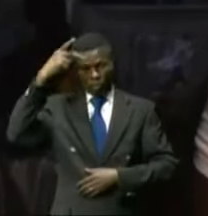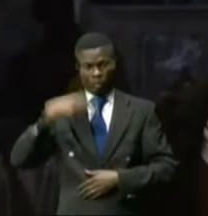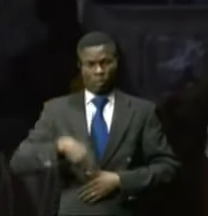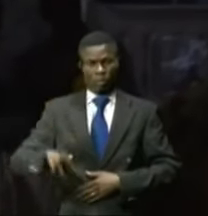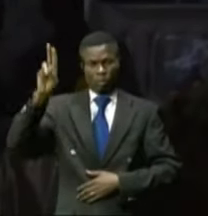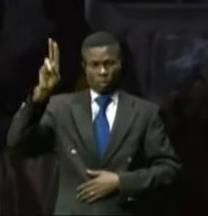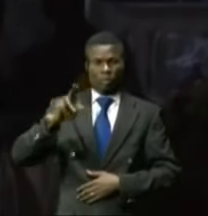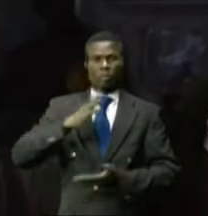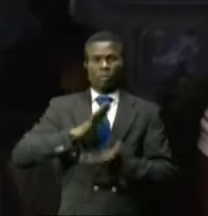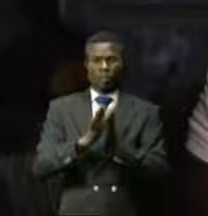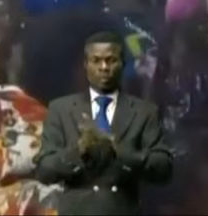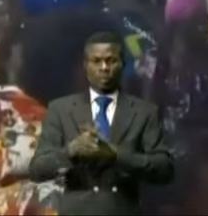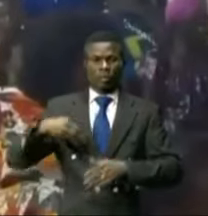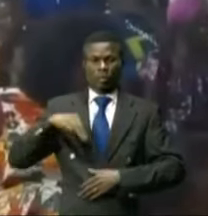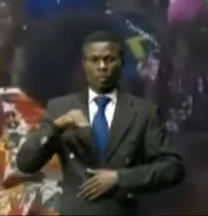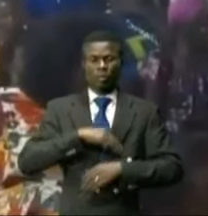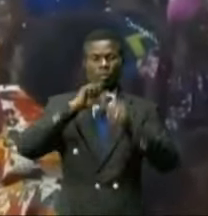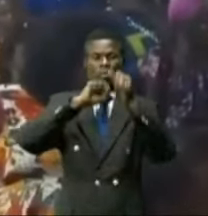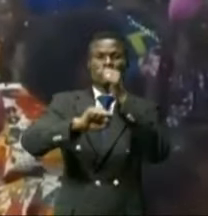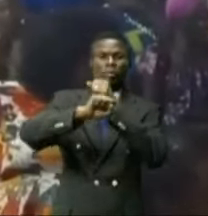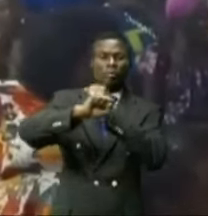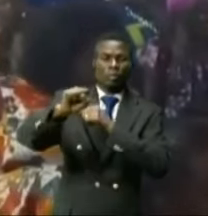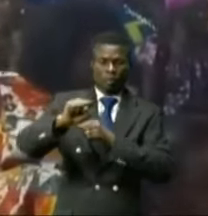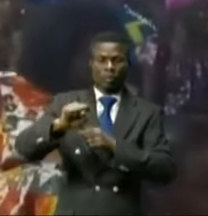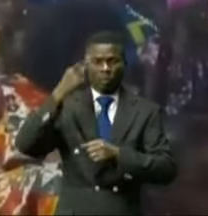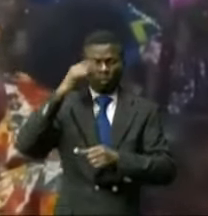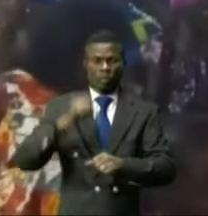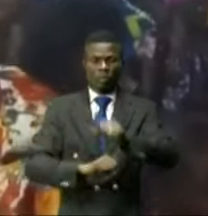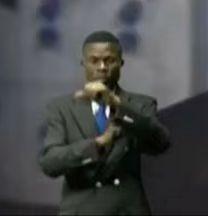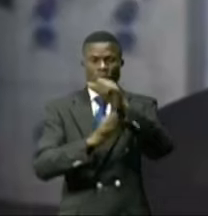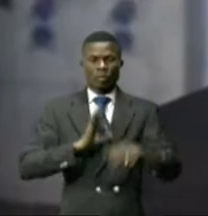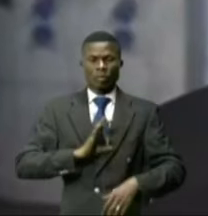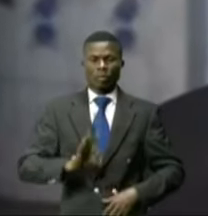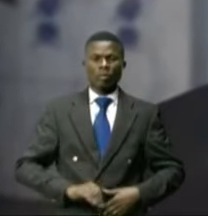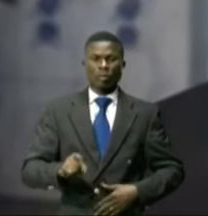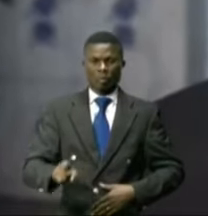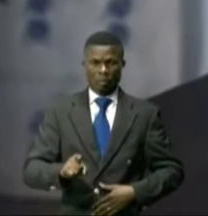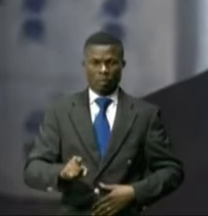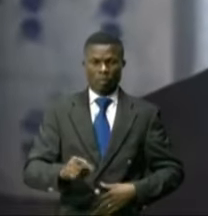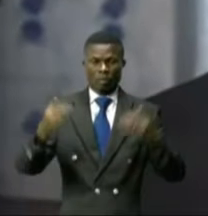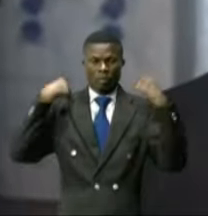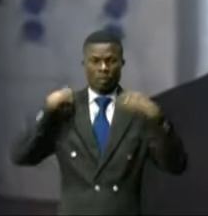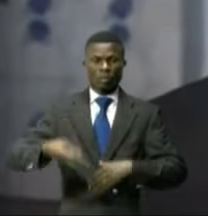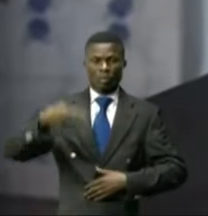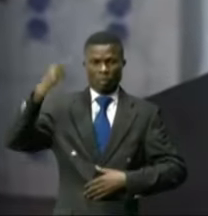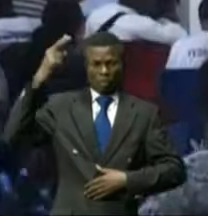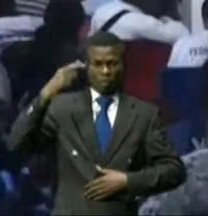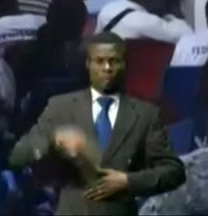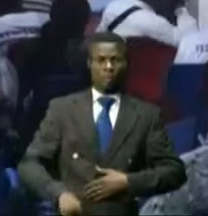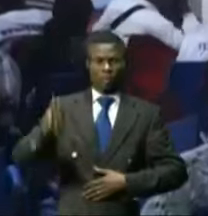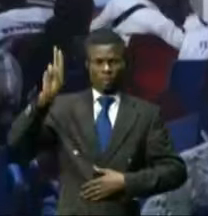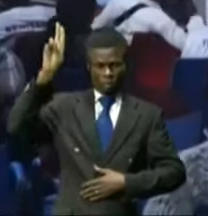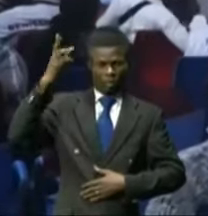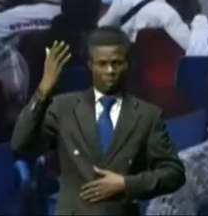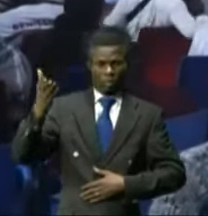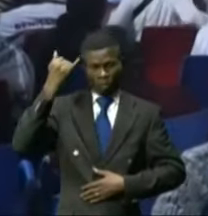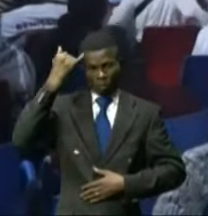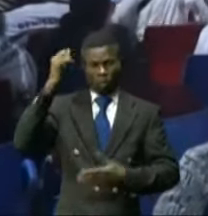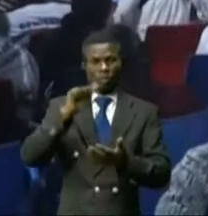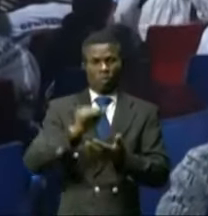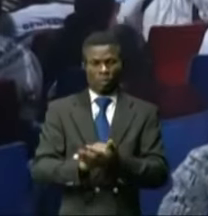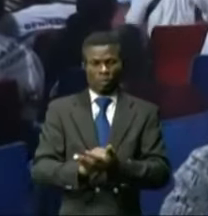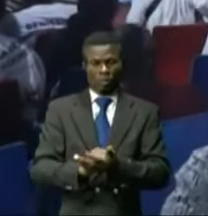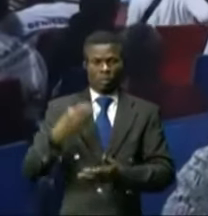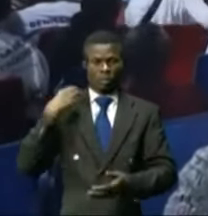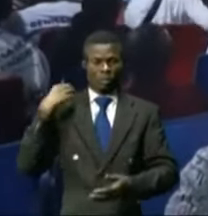campagne électorale des candidats du parti et de Félix Antoine Tshisekedi Tshilombo, haute autorité des référents du parti. C'est dans cette optique que le maire